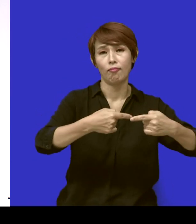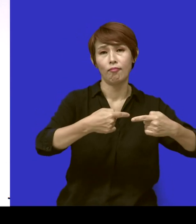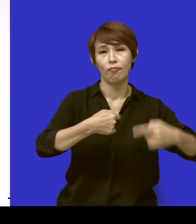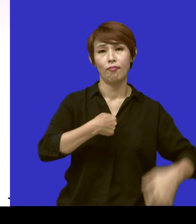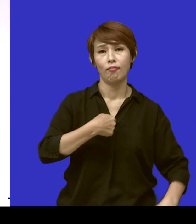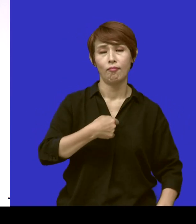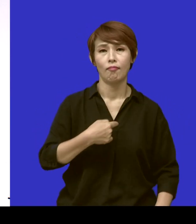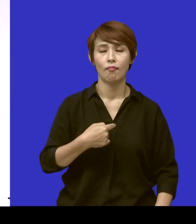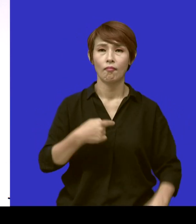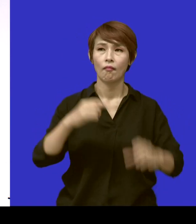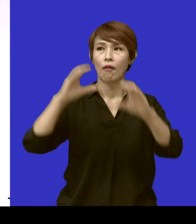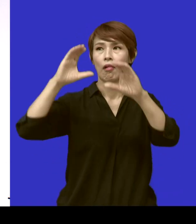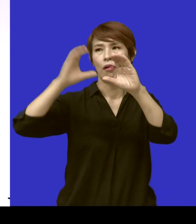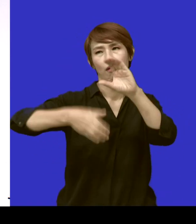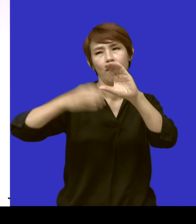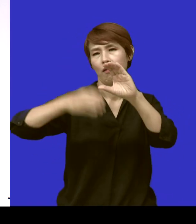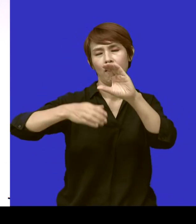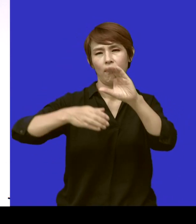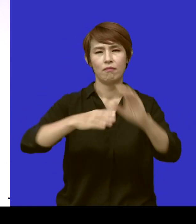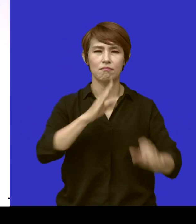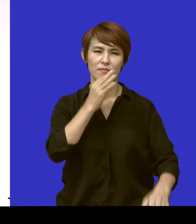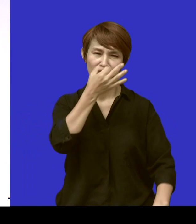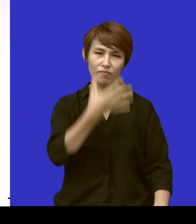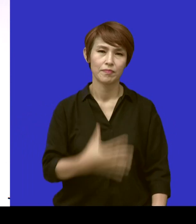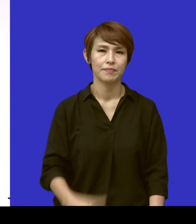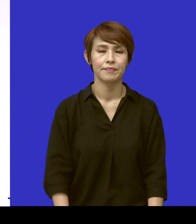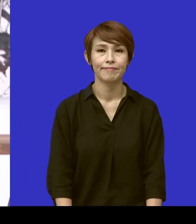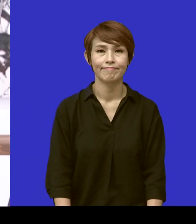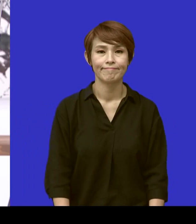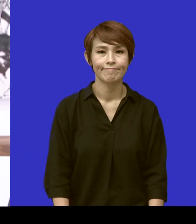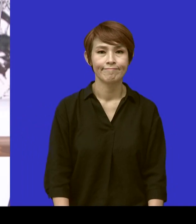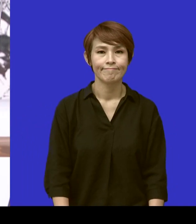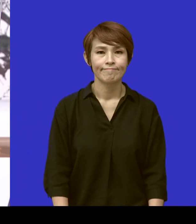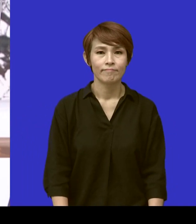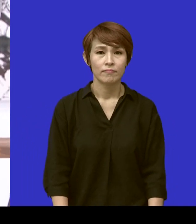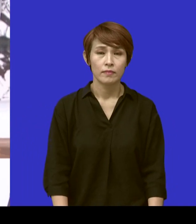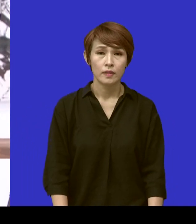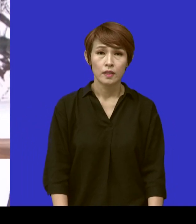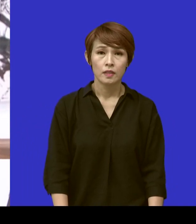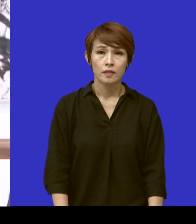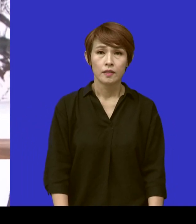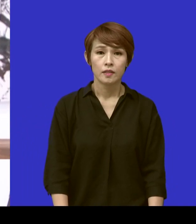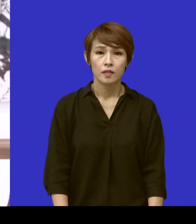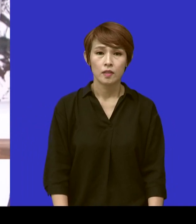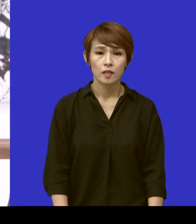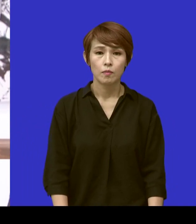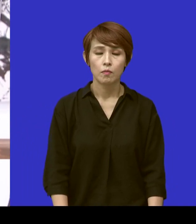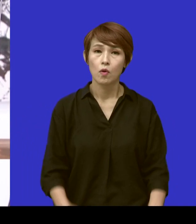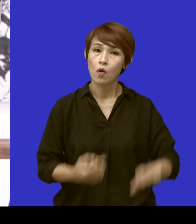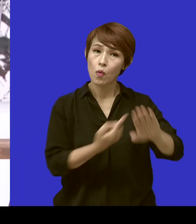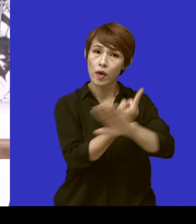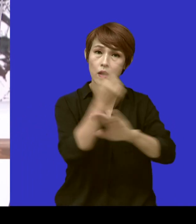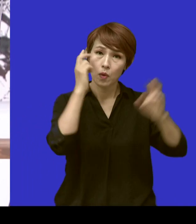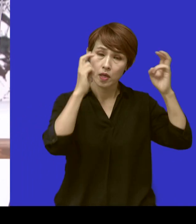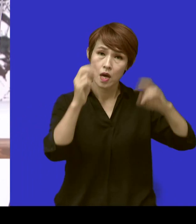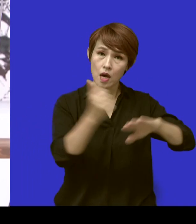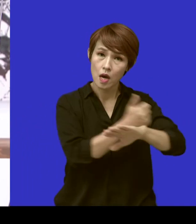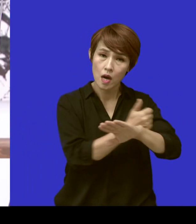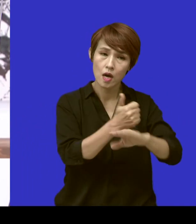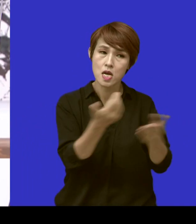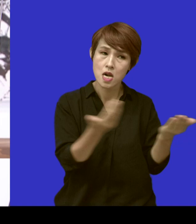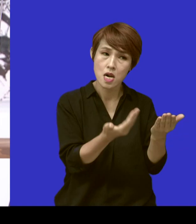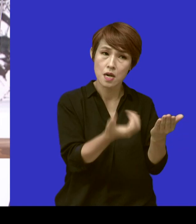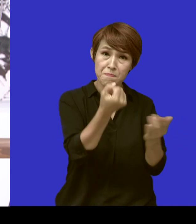사람이었기 때문에 소통이 안 돼서 어려웠습니다. 네. 그러면 혹시 다른 분야에서 직장 생활을 하신 경험은